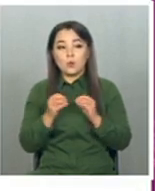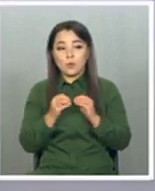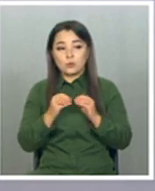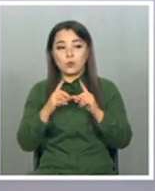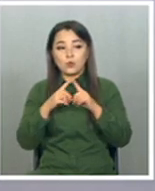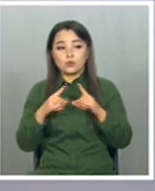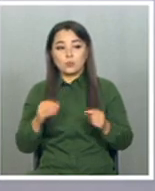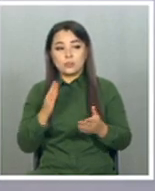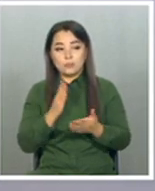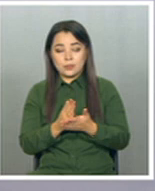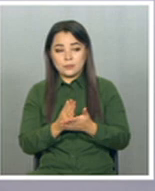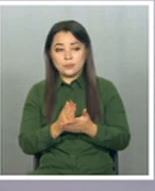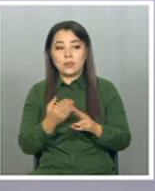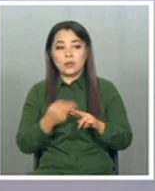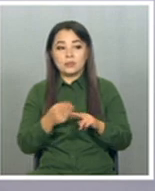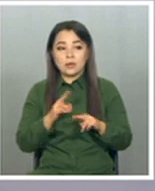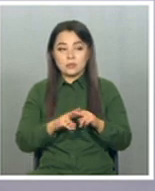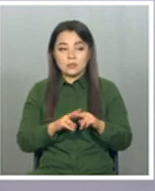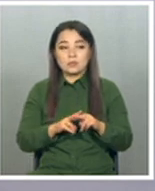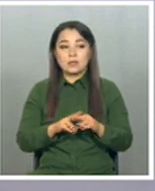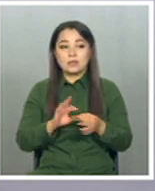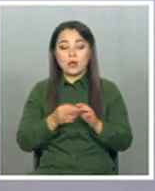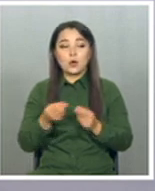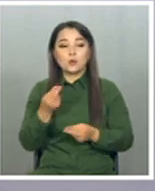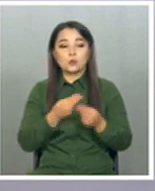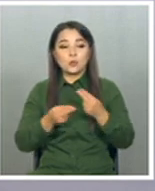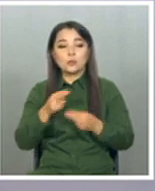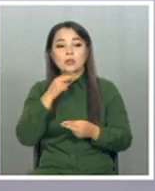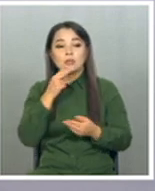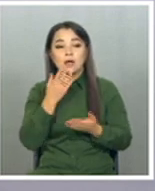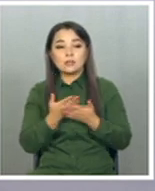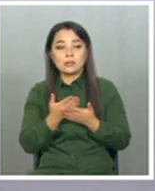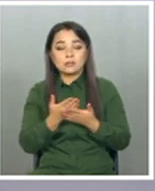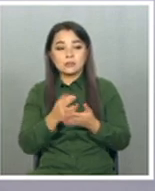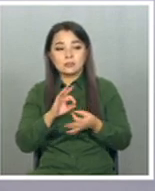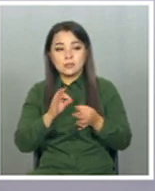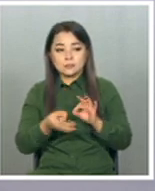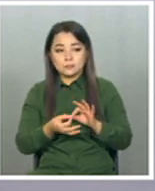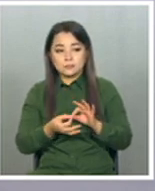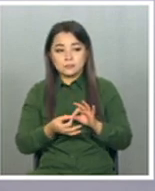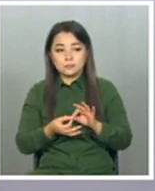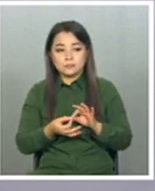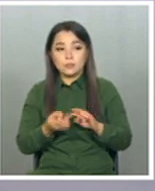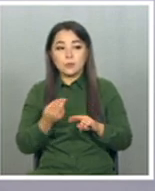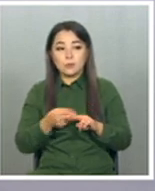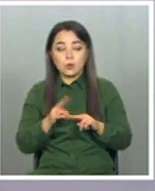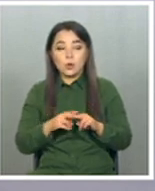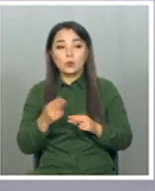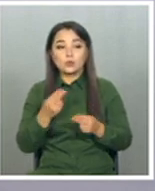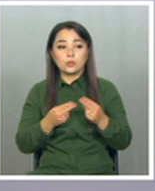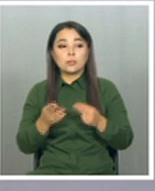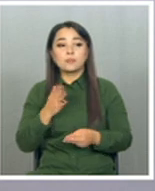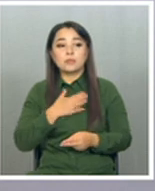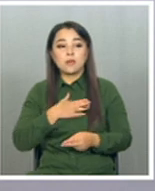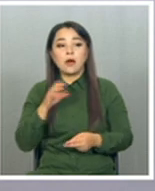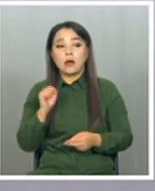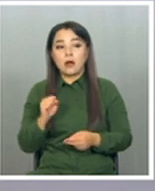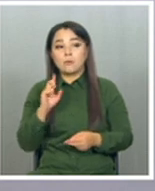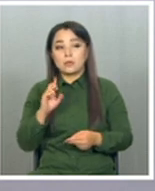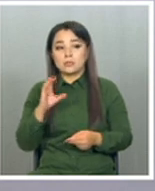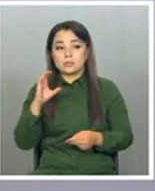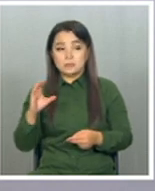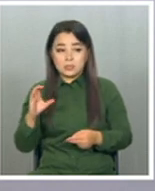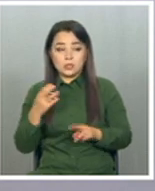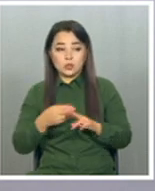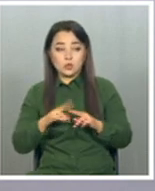екен. Ал енді, балалар, мынау суретке мұқият назарымызды аударайық. Бұл суретте бізде А, Б, С